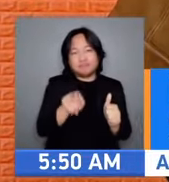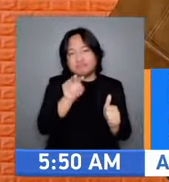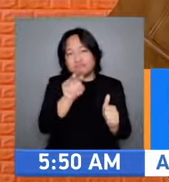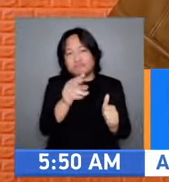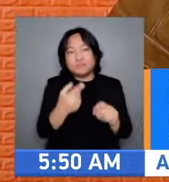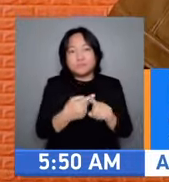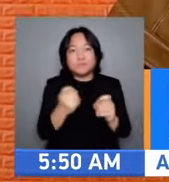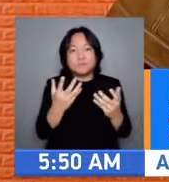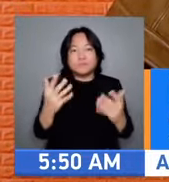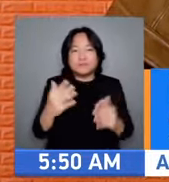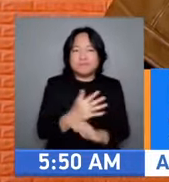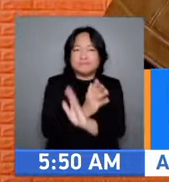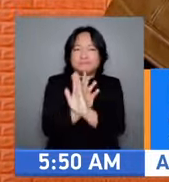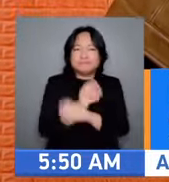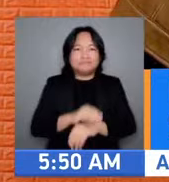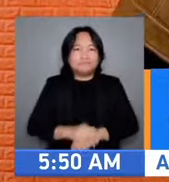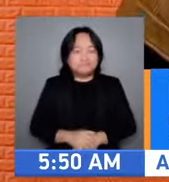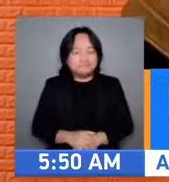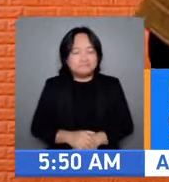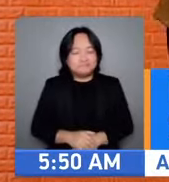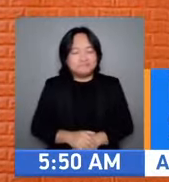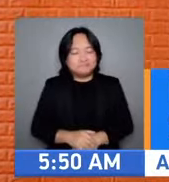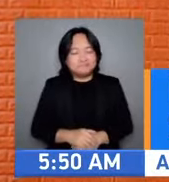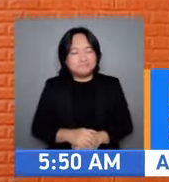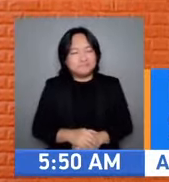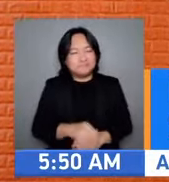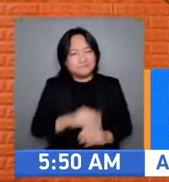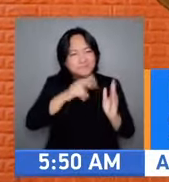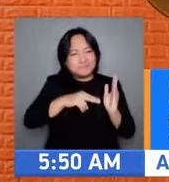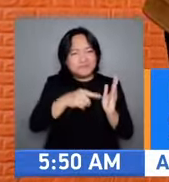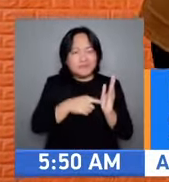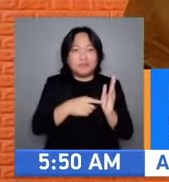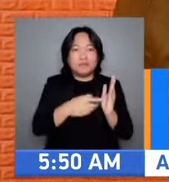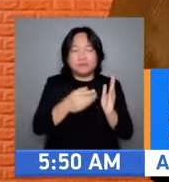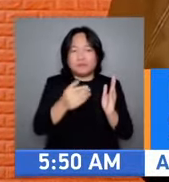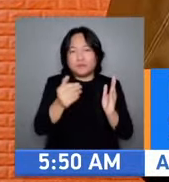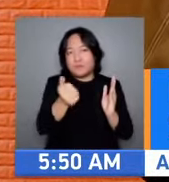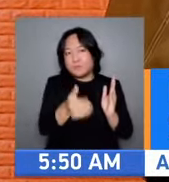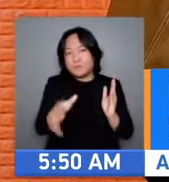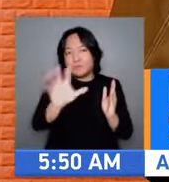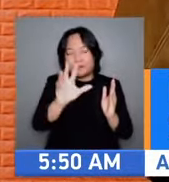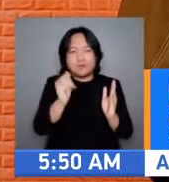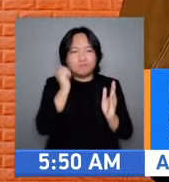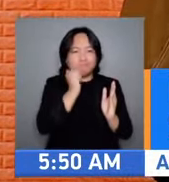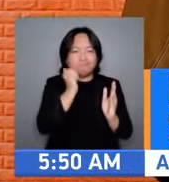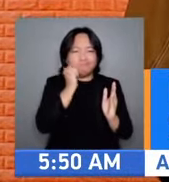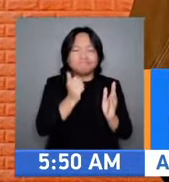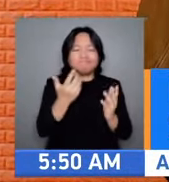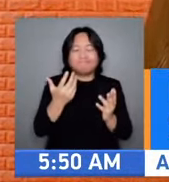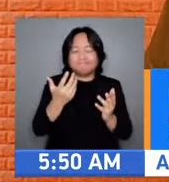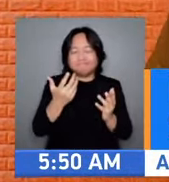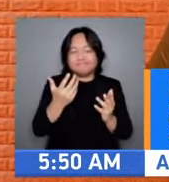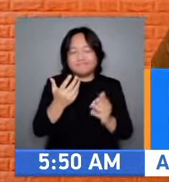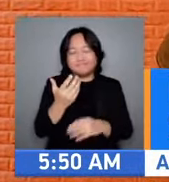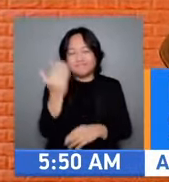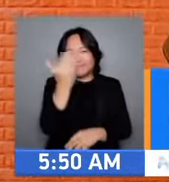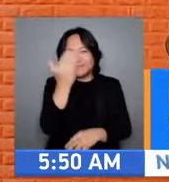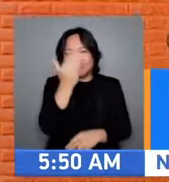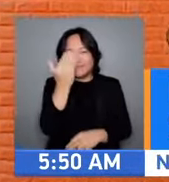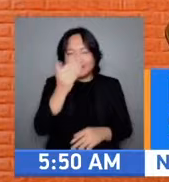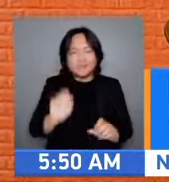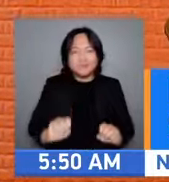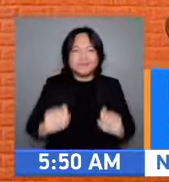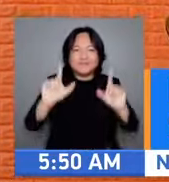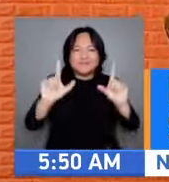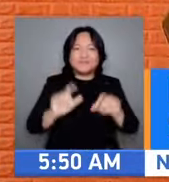po. Araw-araw akong nanonood ng live stream nyo. Ayan, tuloy-tuloy nyo lang po yan. Dito rin sa baba ay... ito, ganda ng